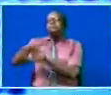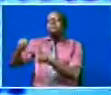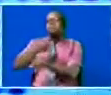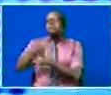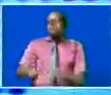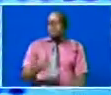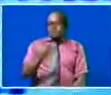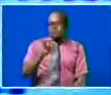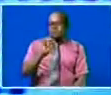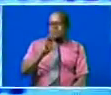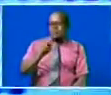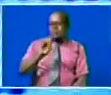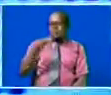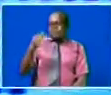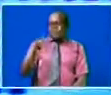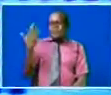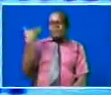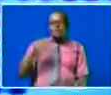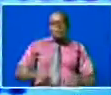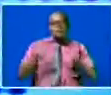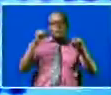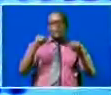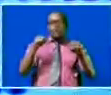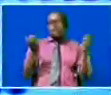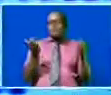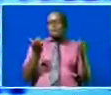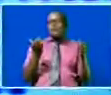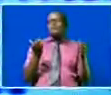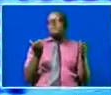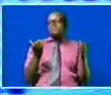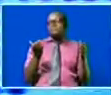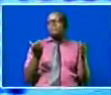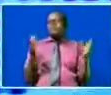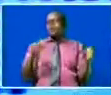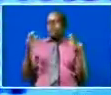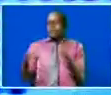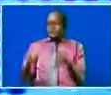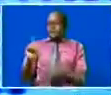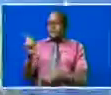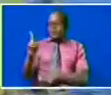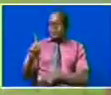Timothy Muriuki, mwenyekiti wa zamani wa muungano wa wafanyabiashara jijini Nairobi.